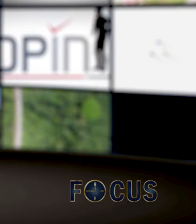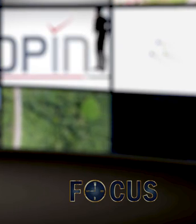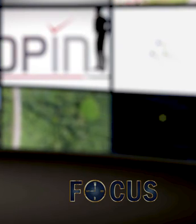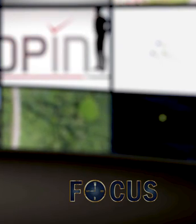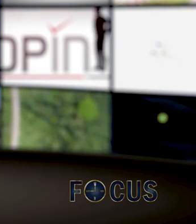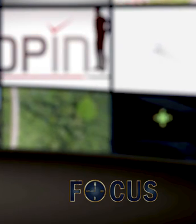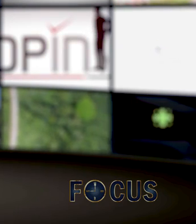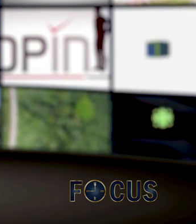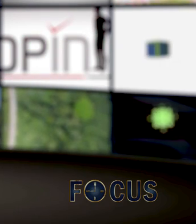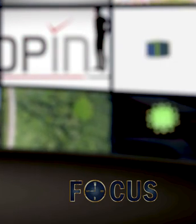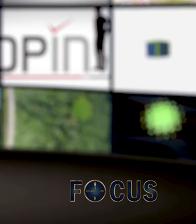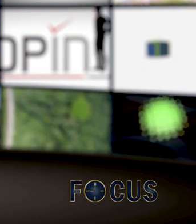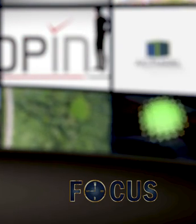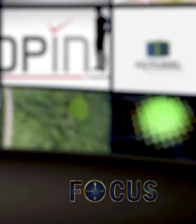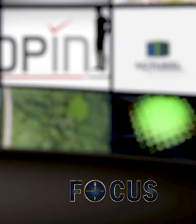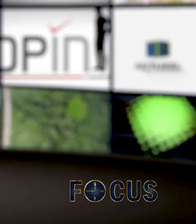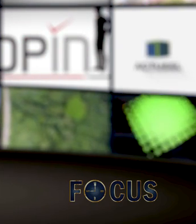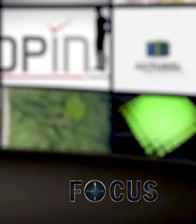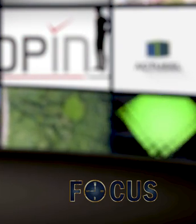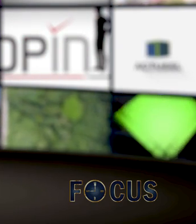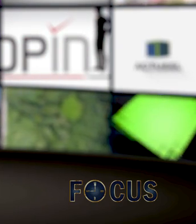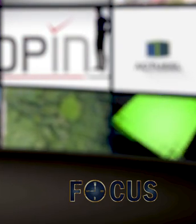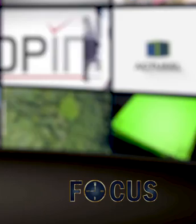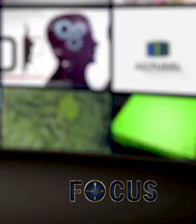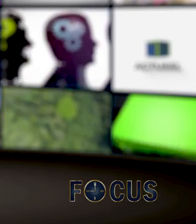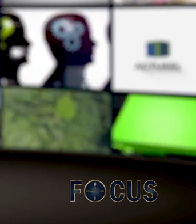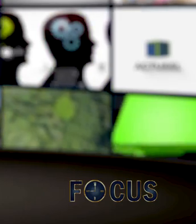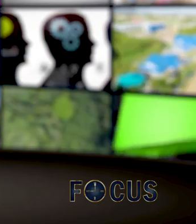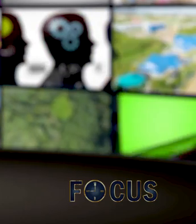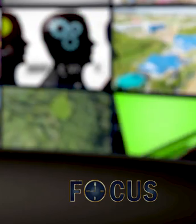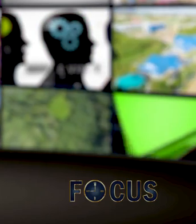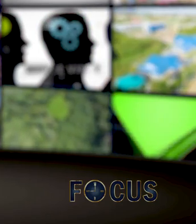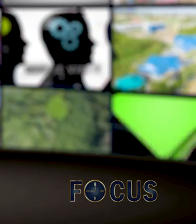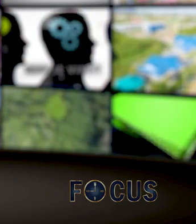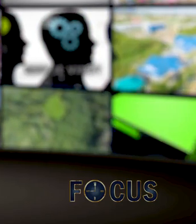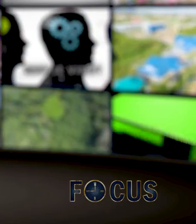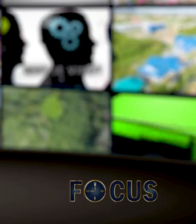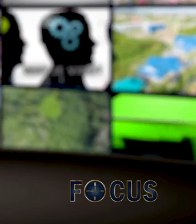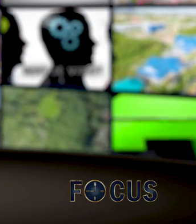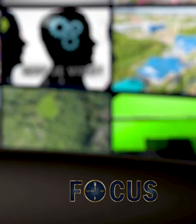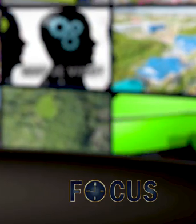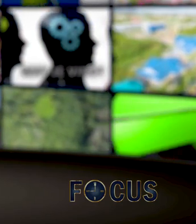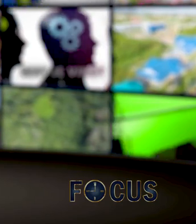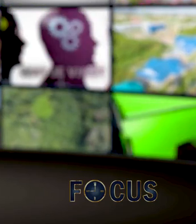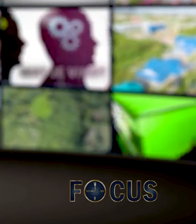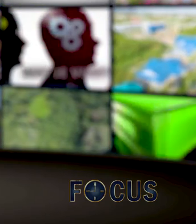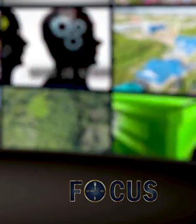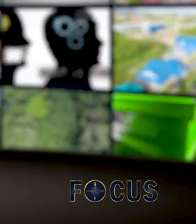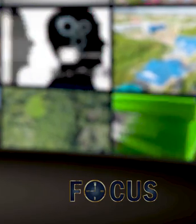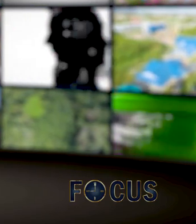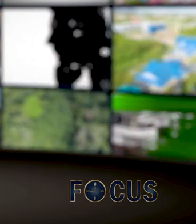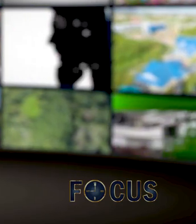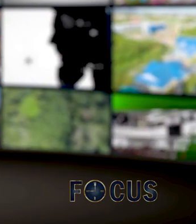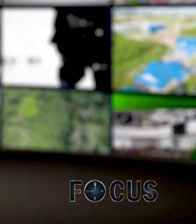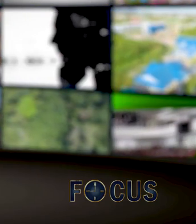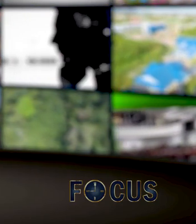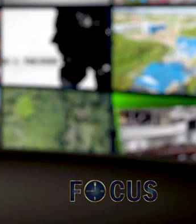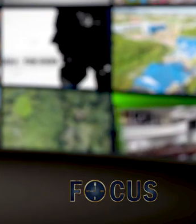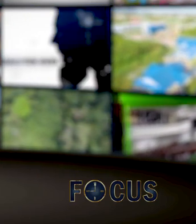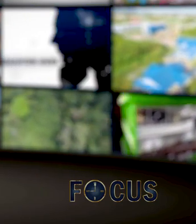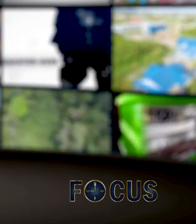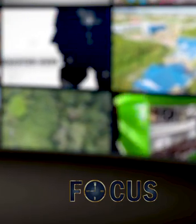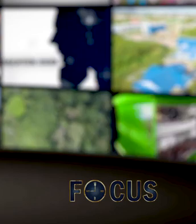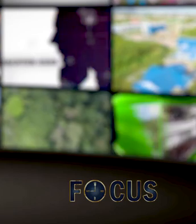Repatriatievluchten, quarantaine en de sociaal-economische steunmaatregelen. Dit waren enkele van de onderwerpen die op vrijdag 15 mei